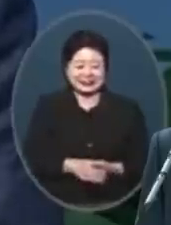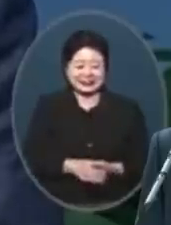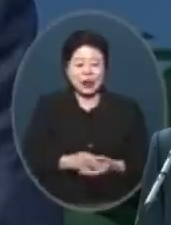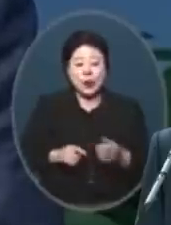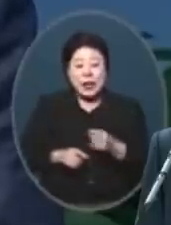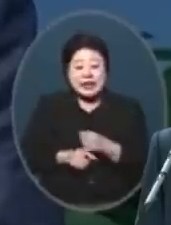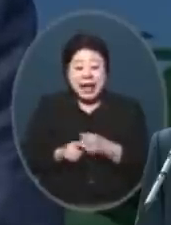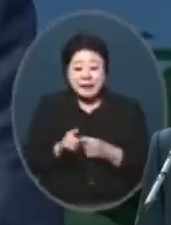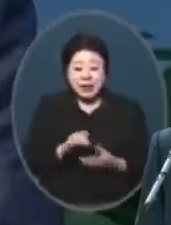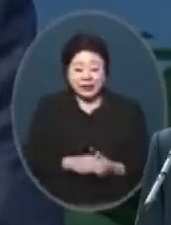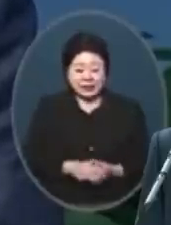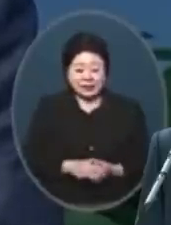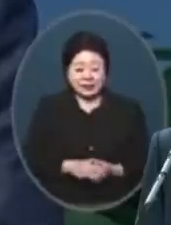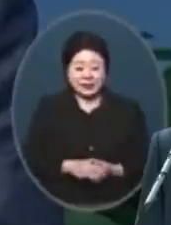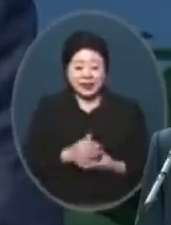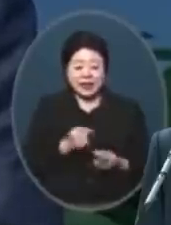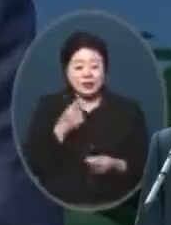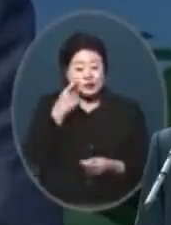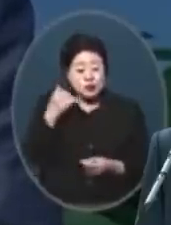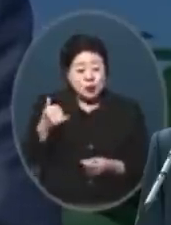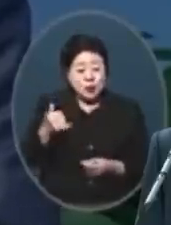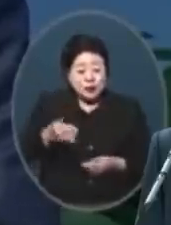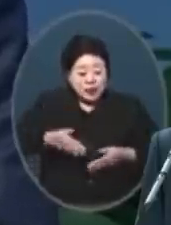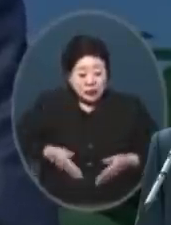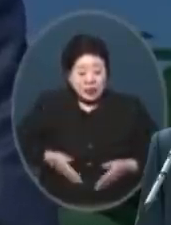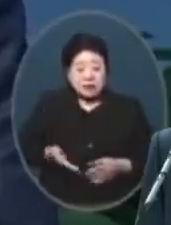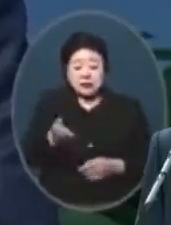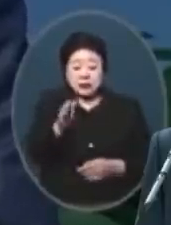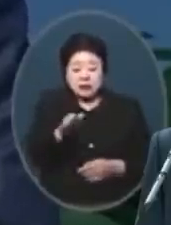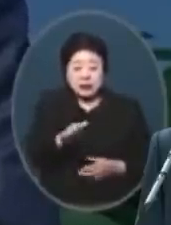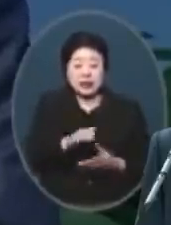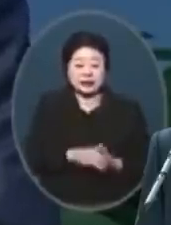왜냐하면 같은 부모 밑에서 태어났지만은